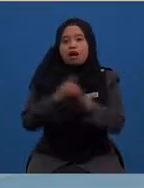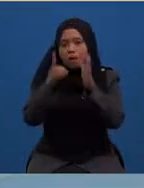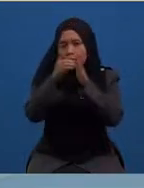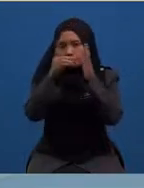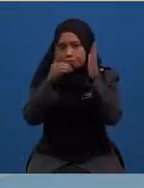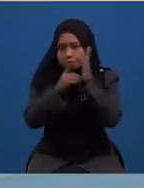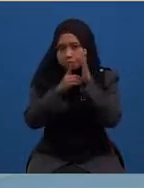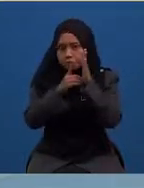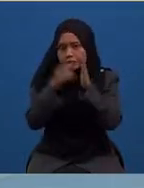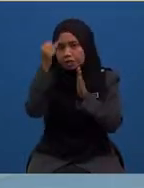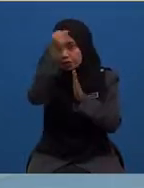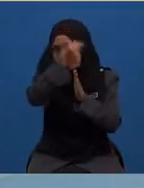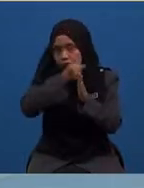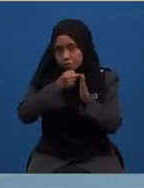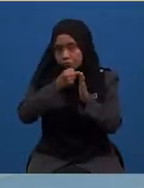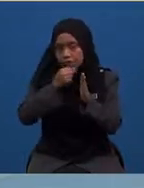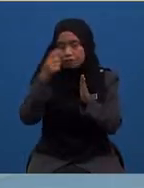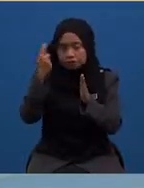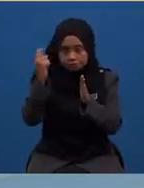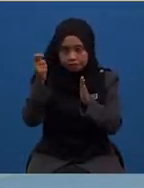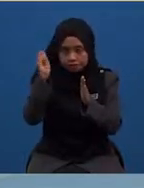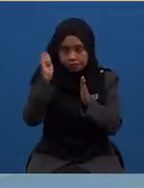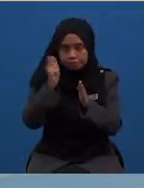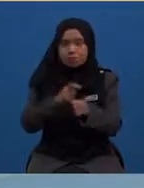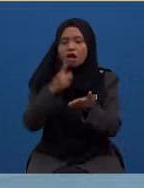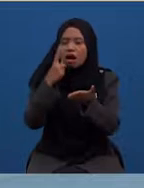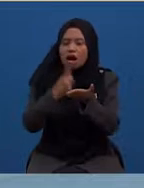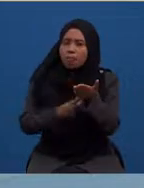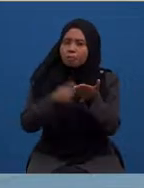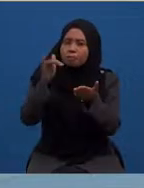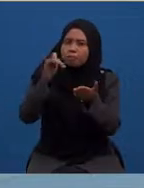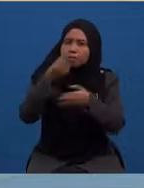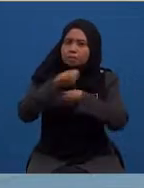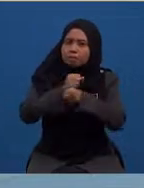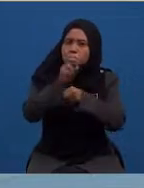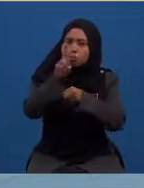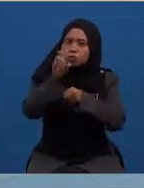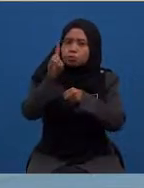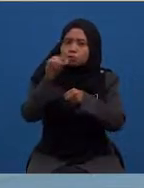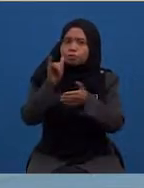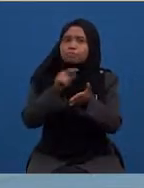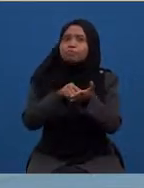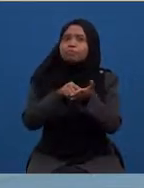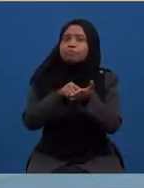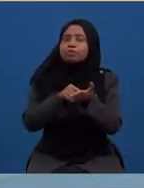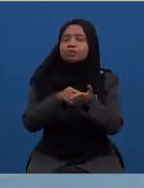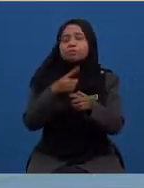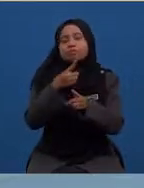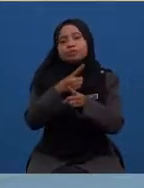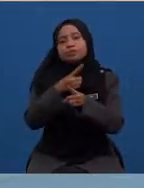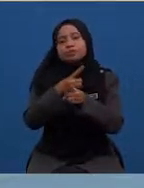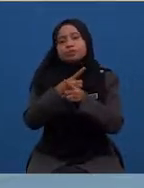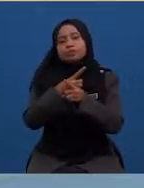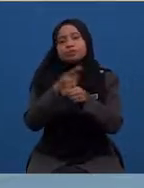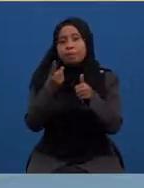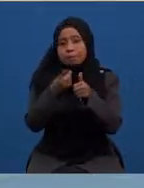Berdasarkan ciri-ciri yang telah cikgu berikan tadi, apa ya bentuk dua dimensi ini? Bentuk dua dimensi